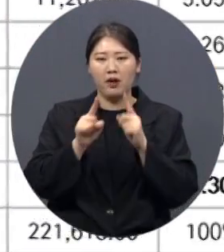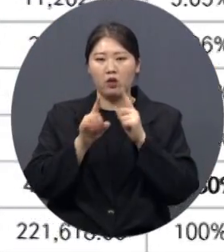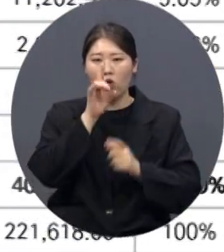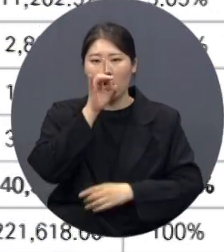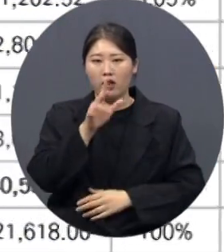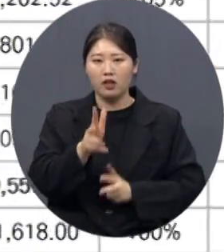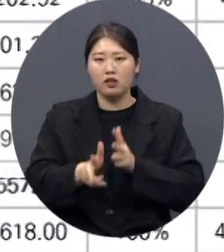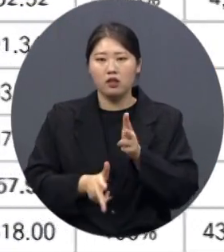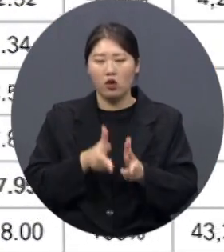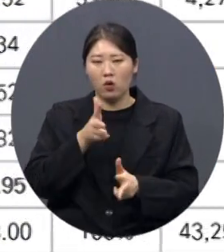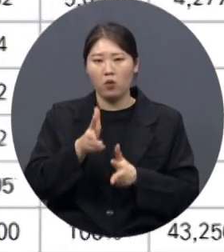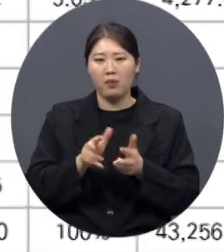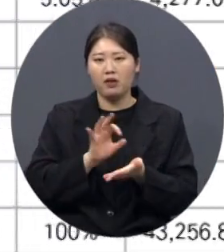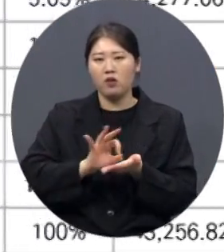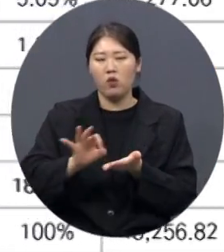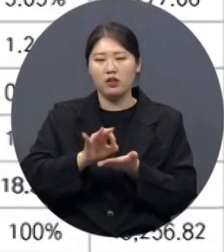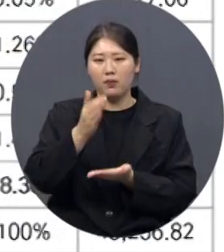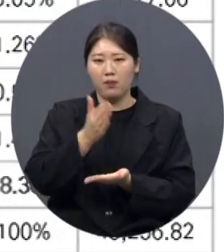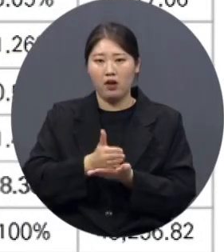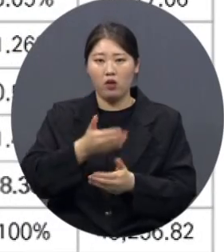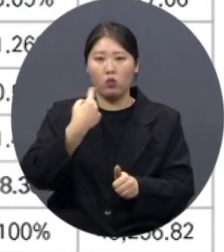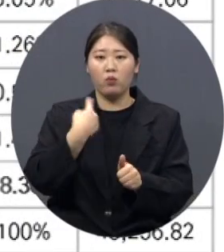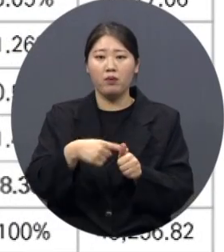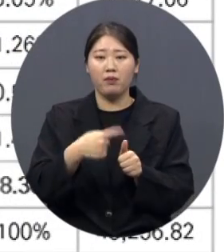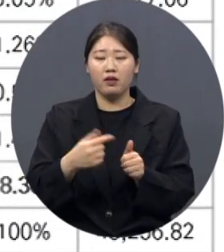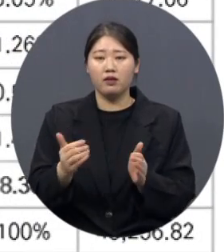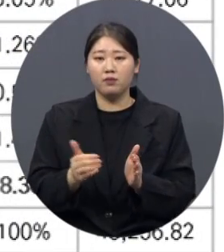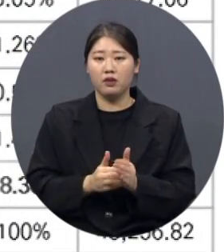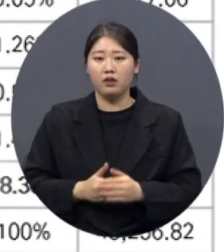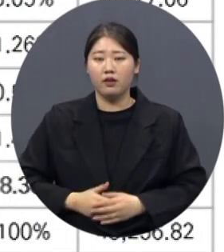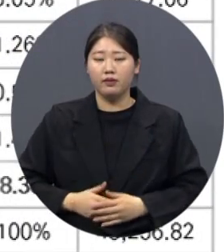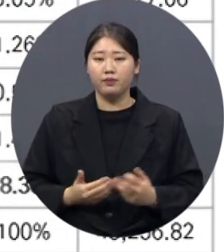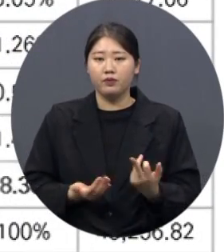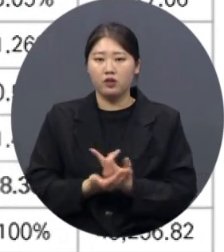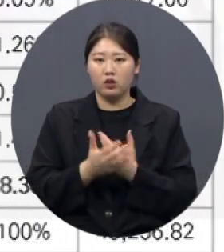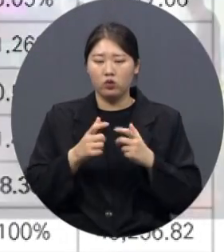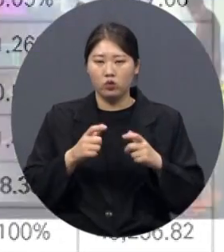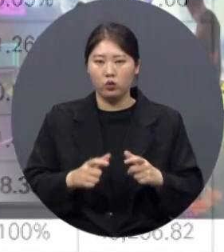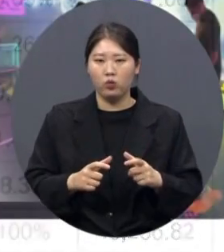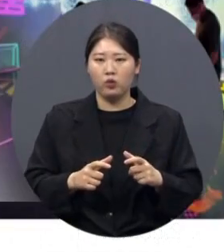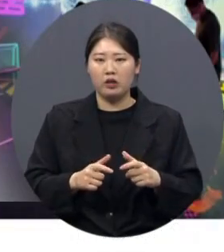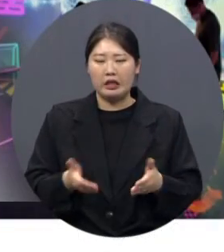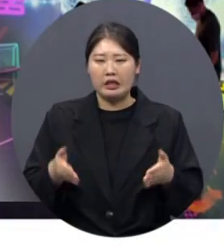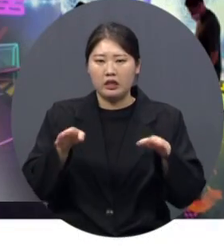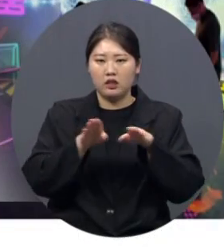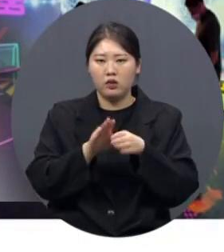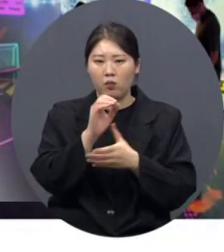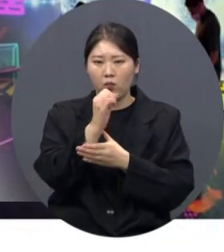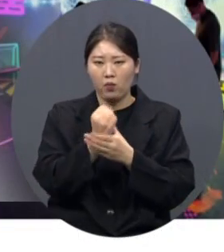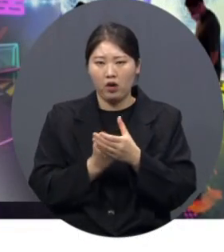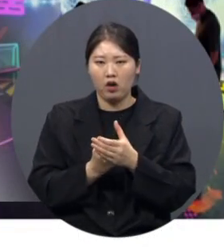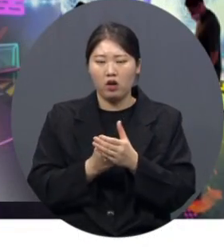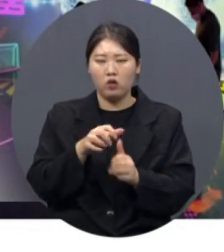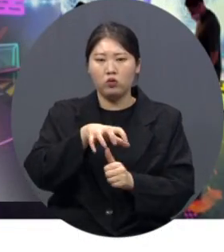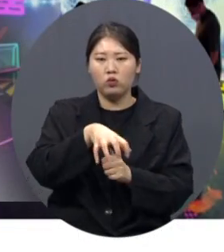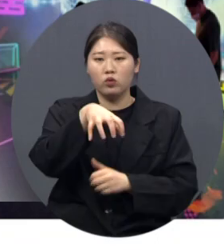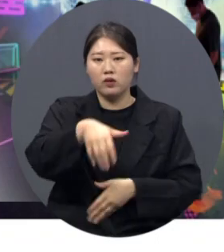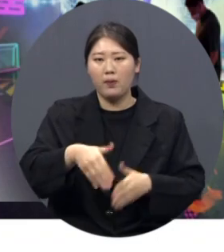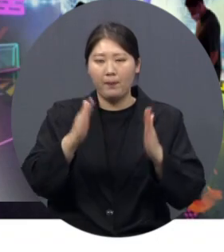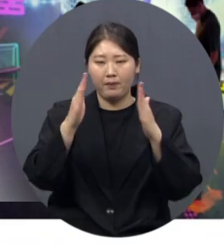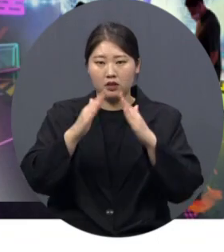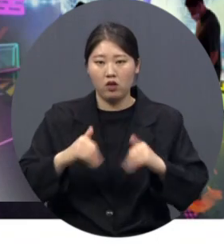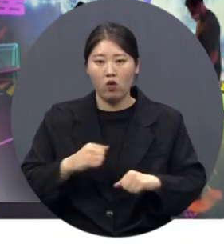사업에 용역비를 낭비하지 말라고 비판했습니다 제주도는 시설이 노후화된 제주종합 운동장을 철거하고